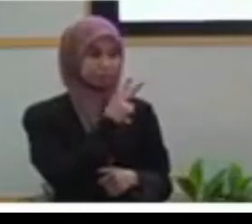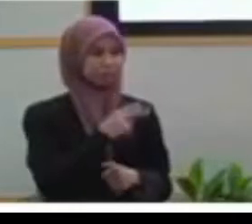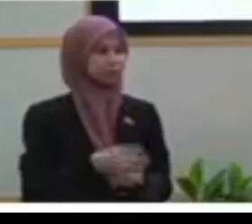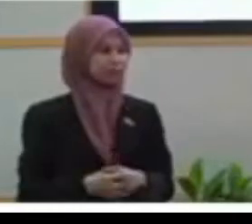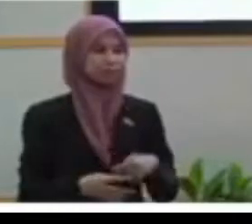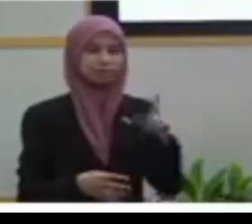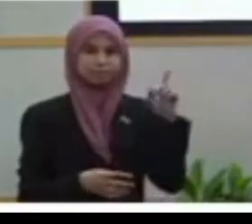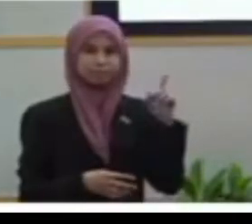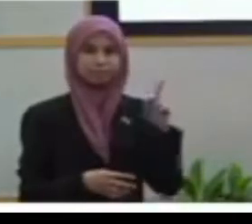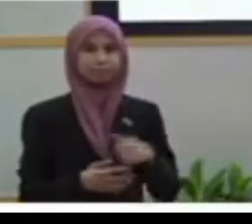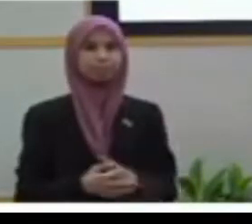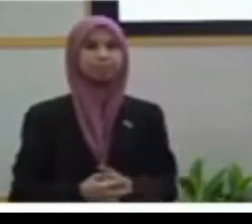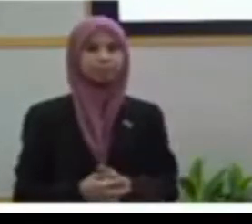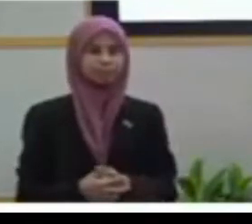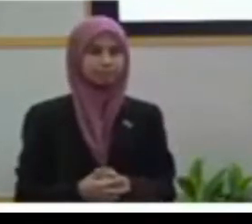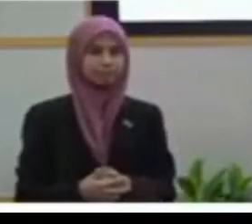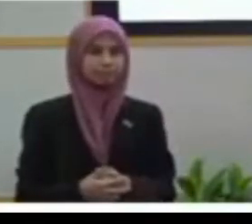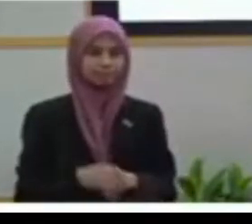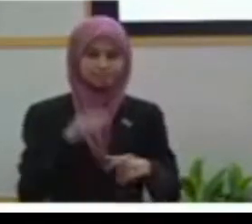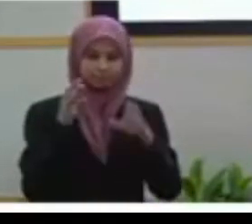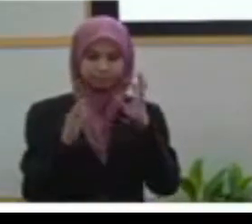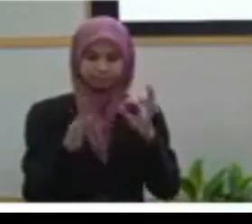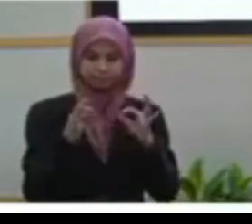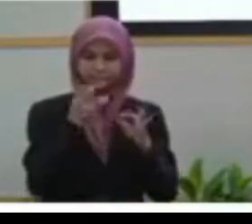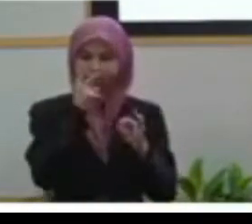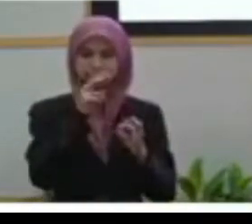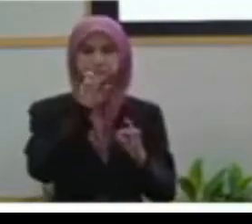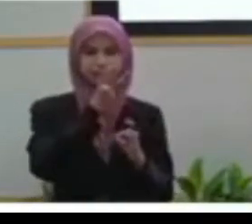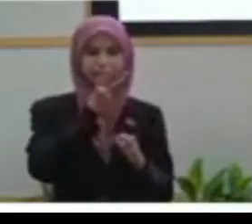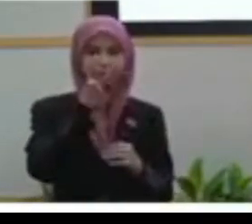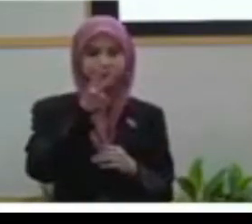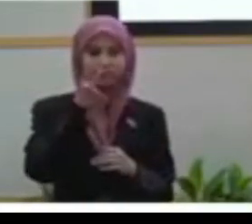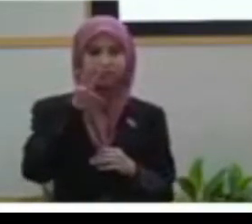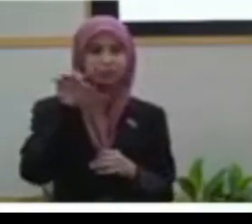web page MBSP. Kalau anda pergi kepada